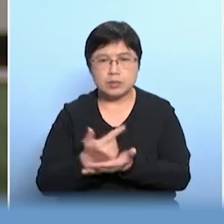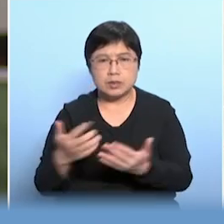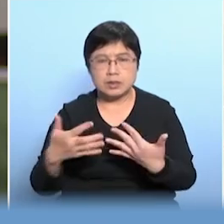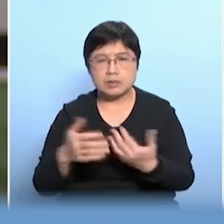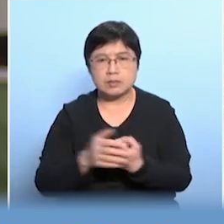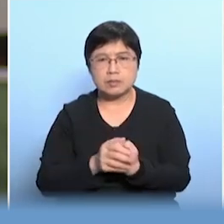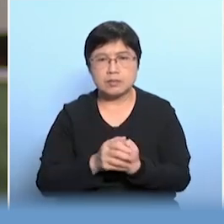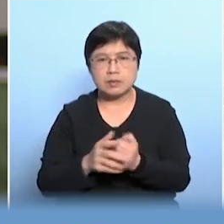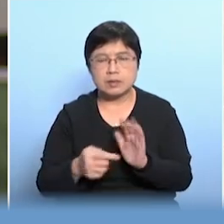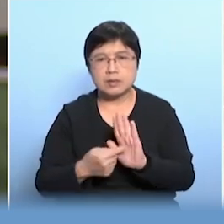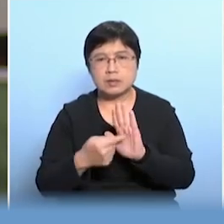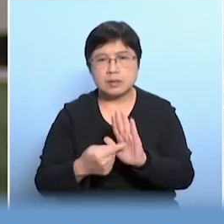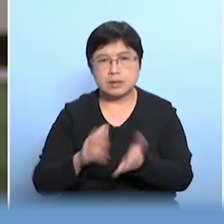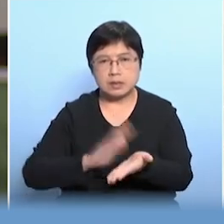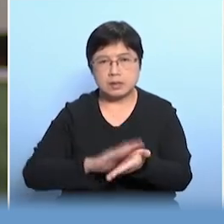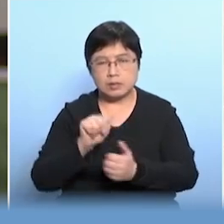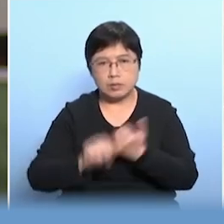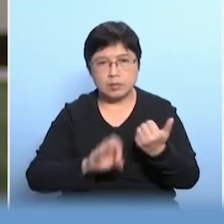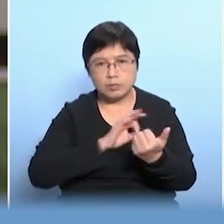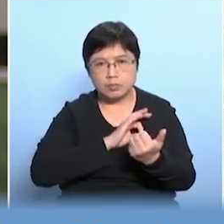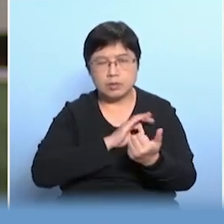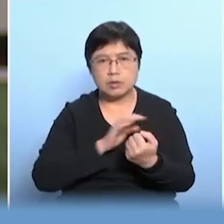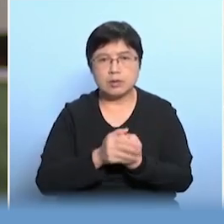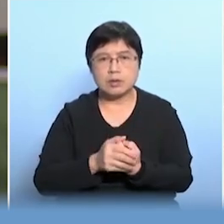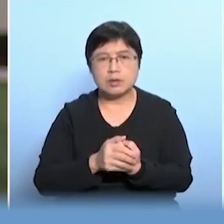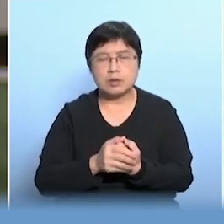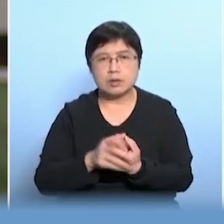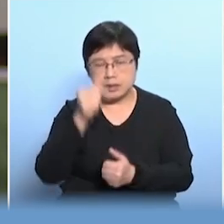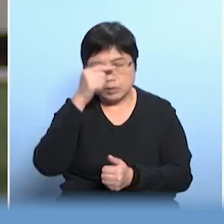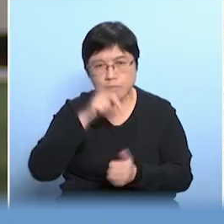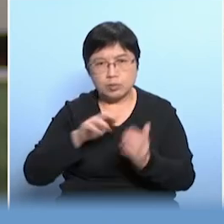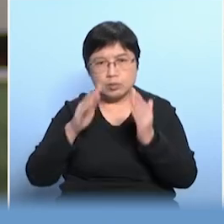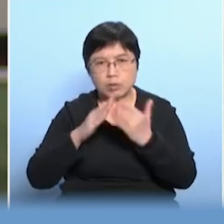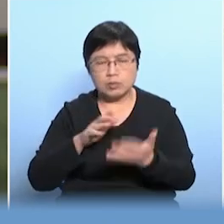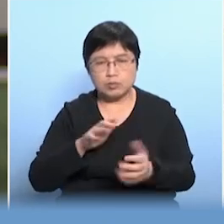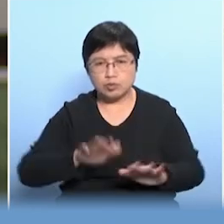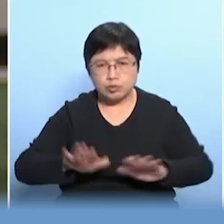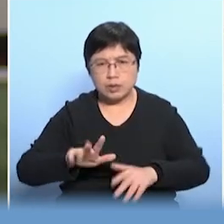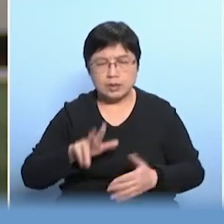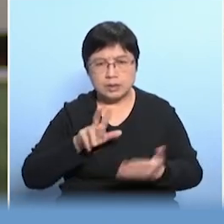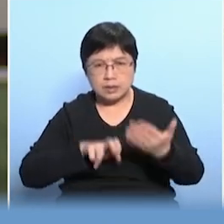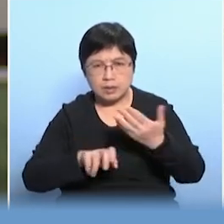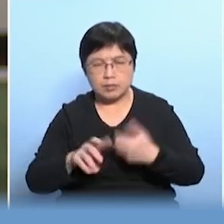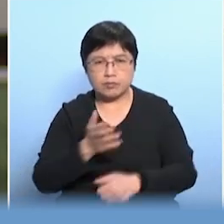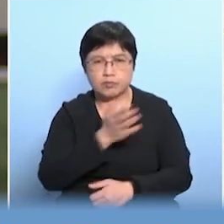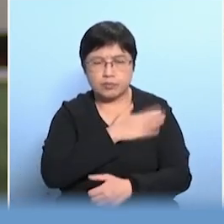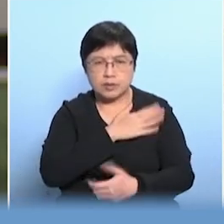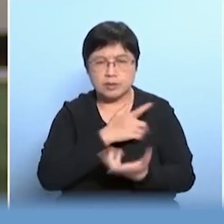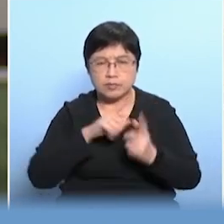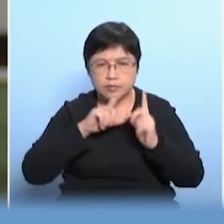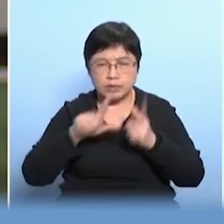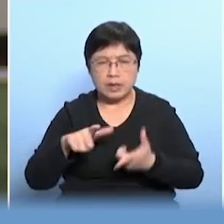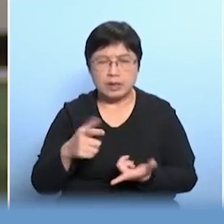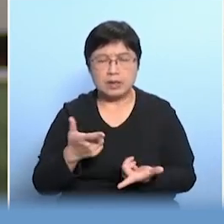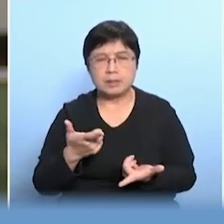事故，凸顯了現在醫委會或者醫管局處理事故的透明度、問責性和回應速度是